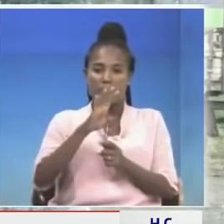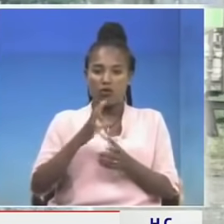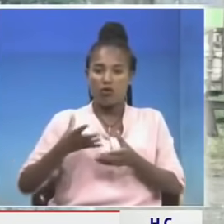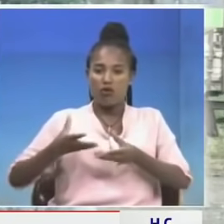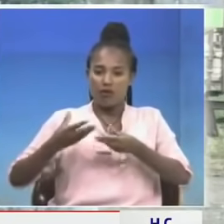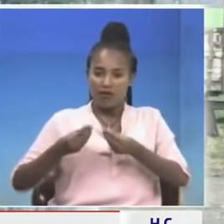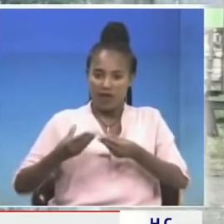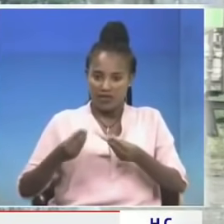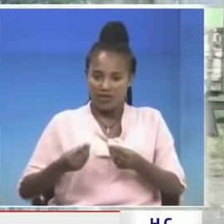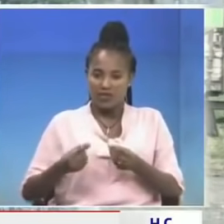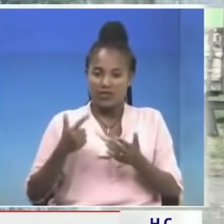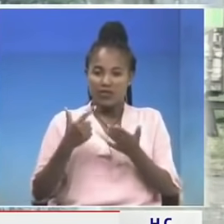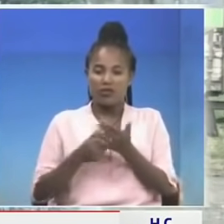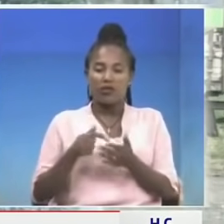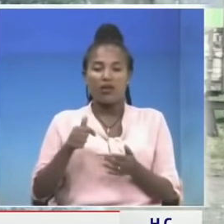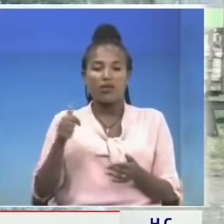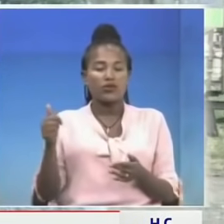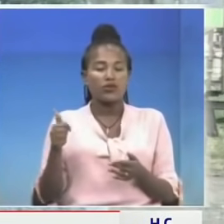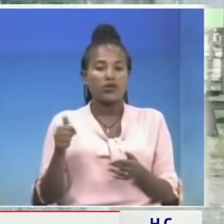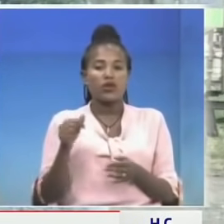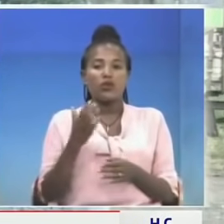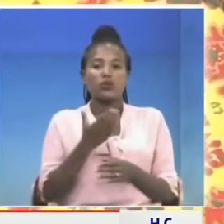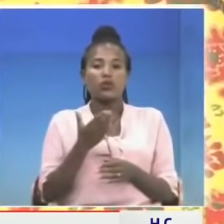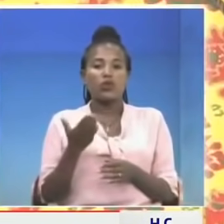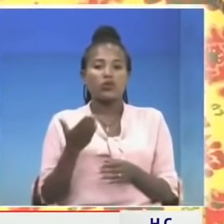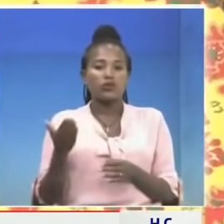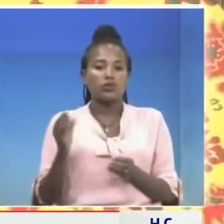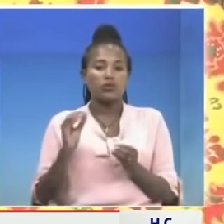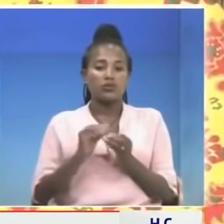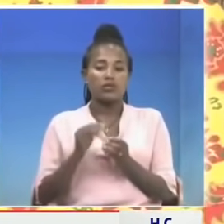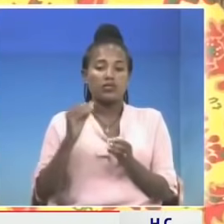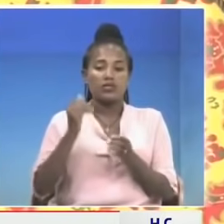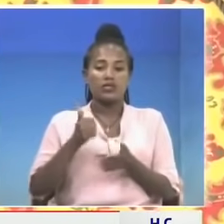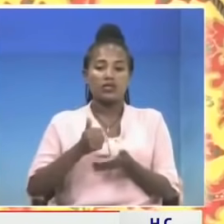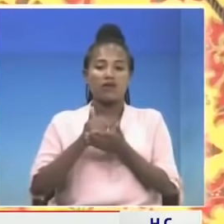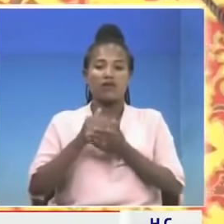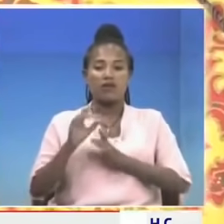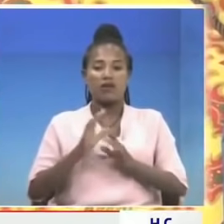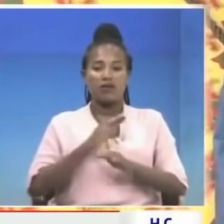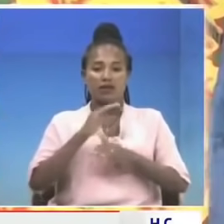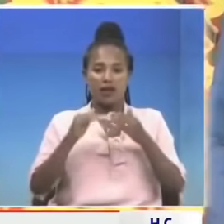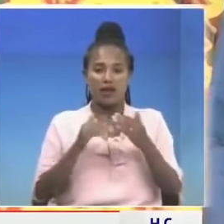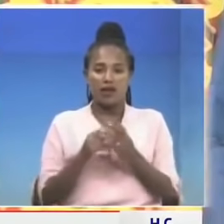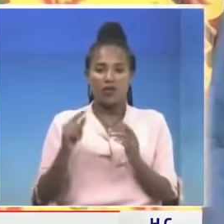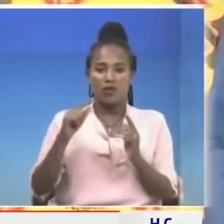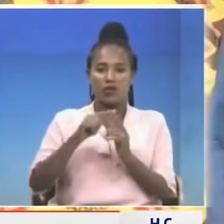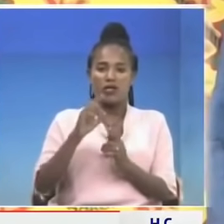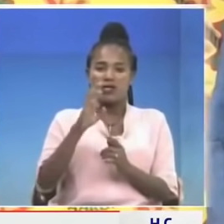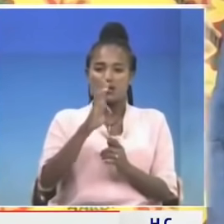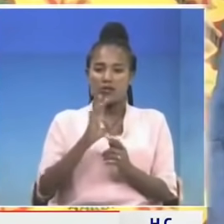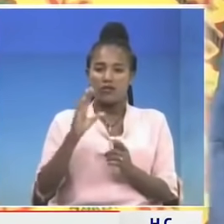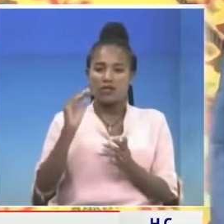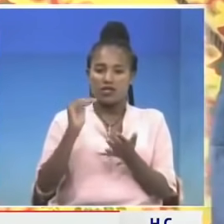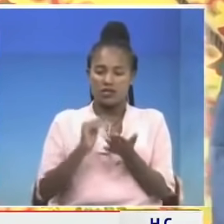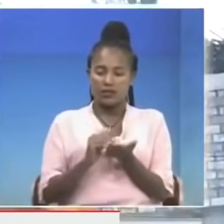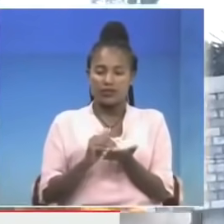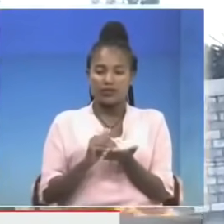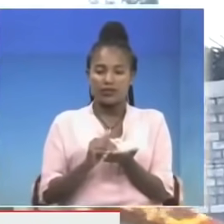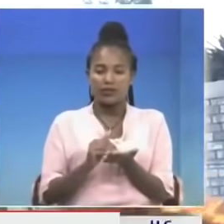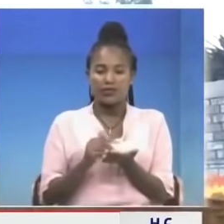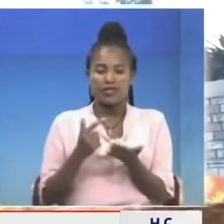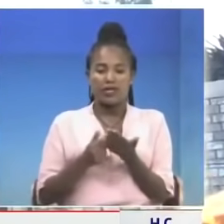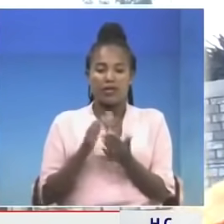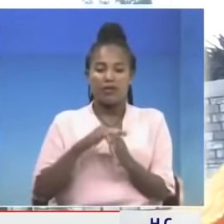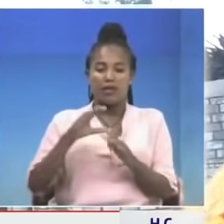ፍራሽ እንደዚሁም ሌሎች ቁሳቁሶችን ድጋፍ አድርጎልናል። እንግዲህ ጠቅላላም ወደ 650ሽን እና ከዛ